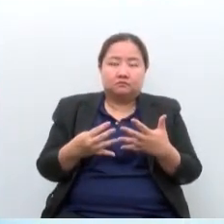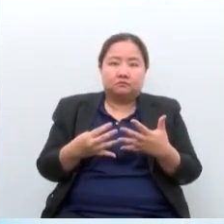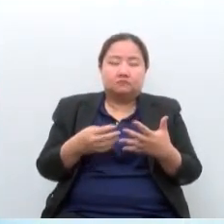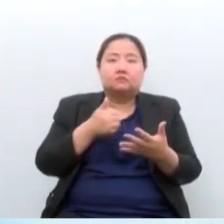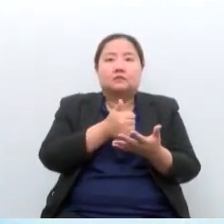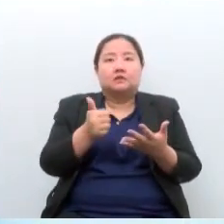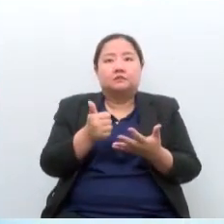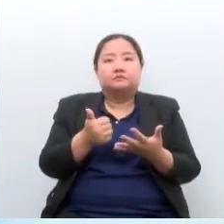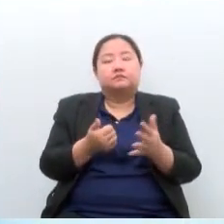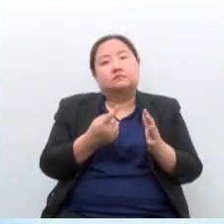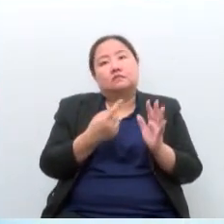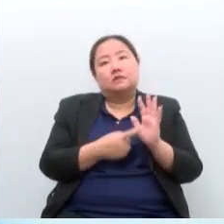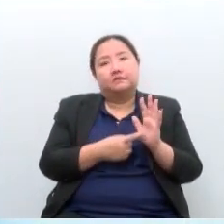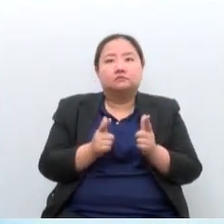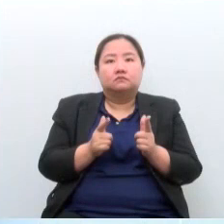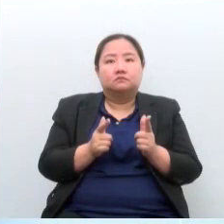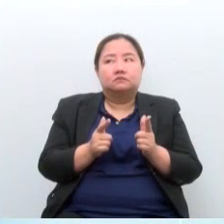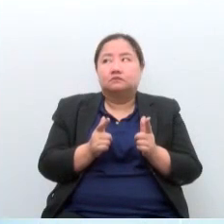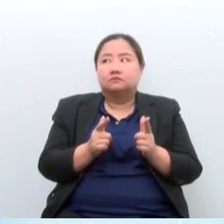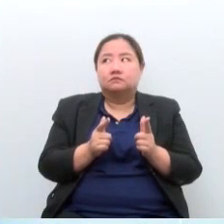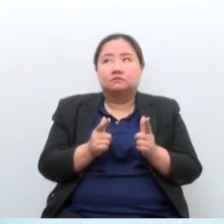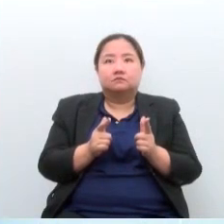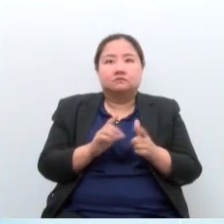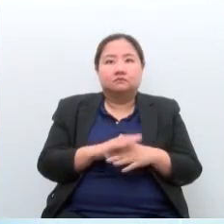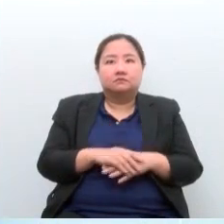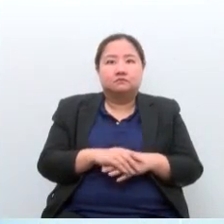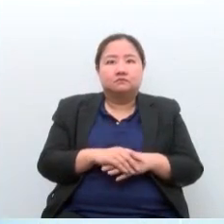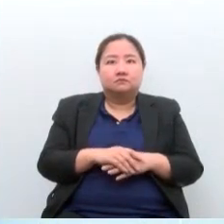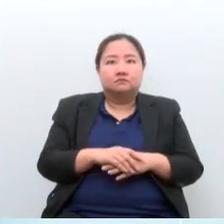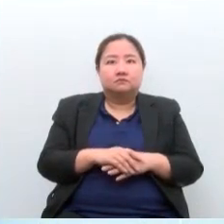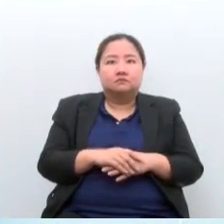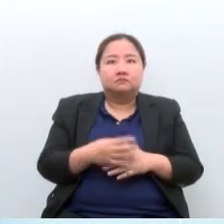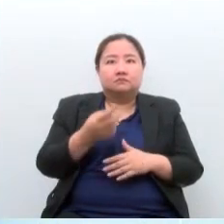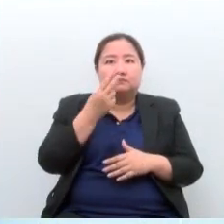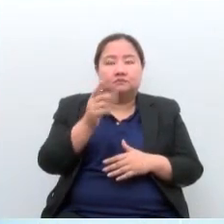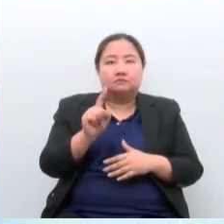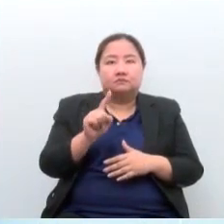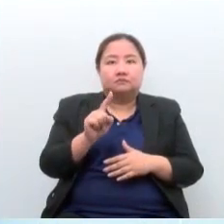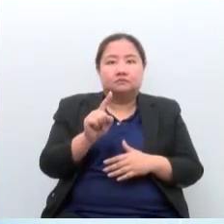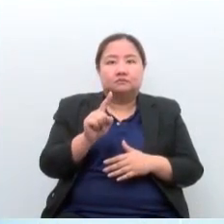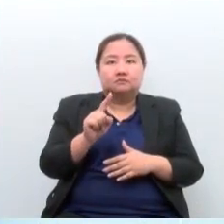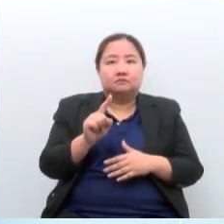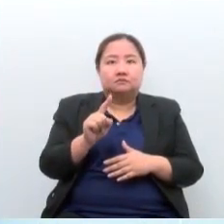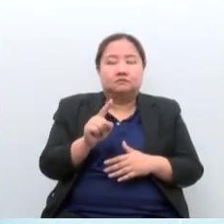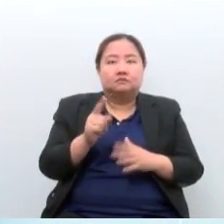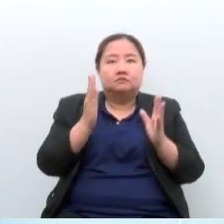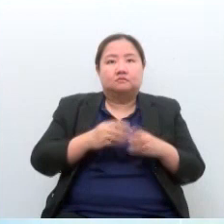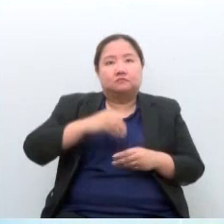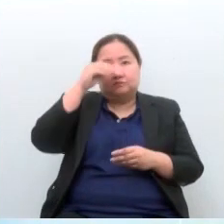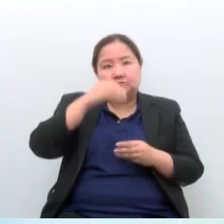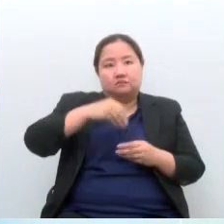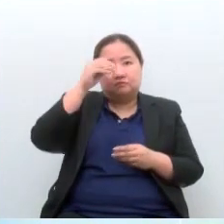เช่นโรงเรียนขนาดเล็กที่ใช้ dltvเนี่ยเอ่อเพราะโรงเรียนก็สามารถเข้าไปดูแลว่านักเรียนเรียนรู้อย่างไรนี่